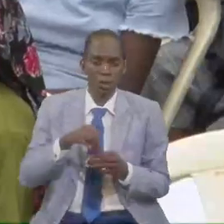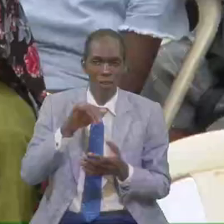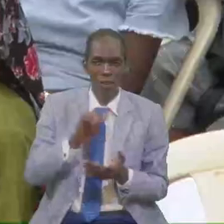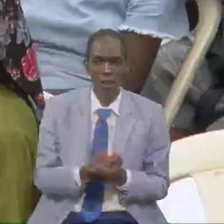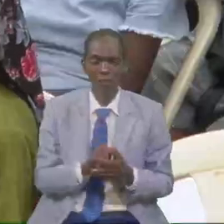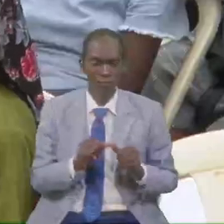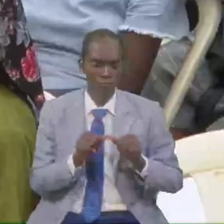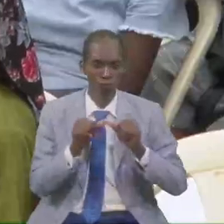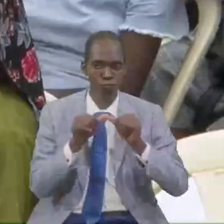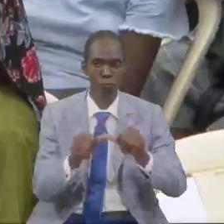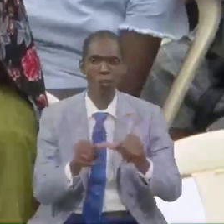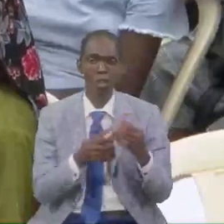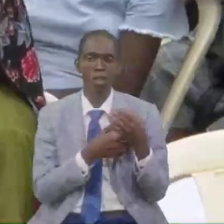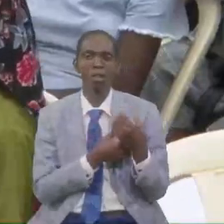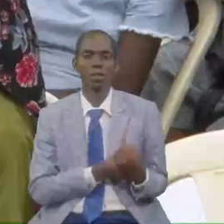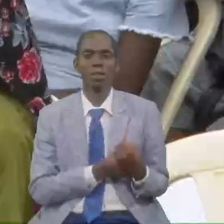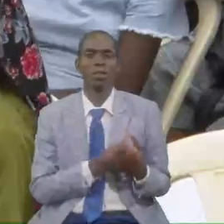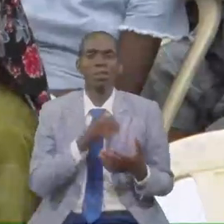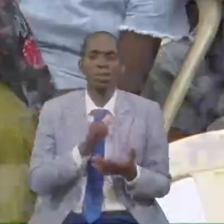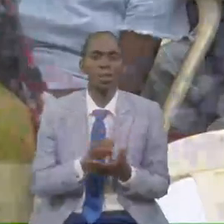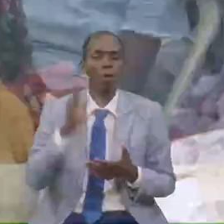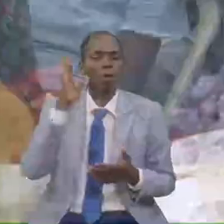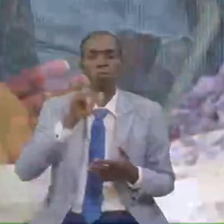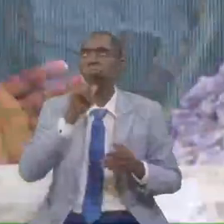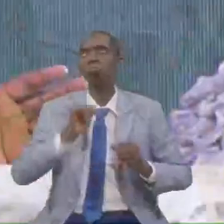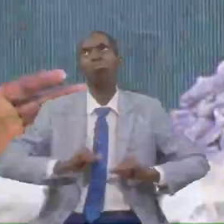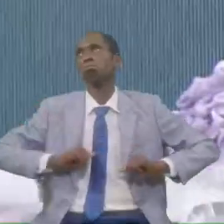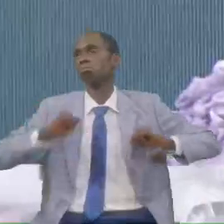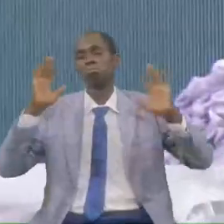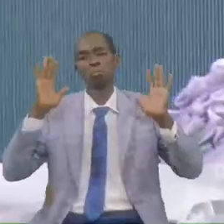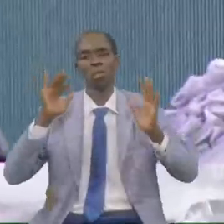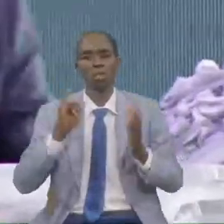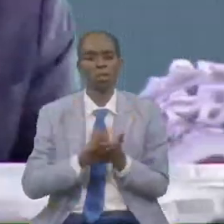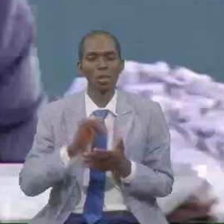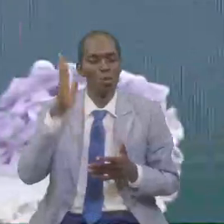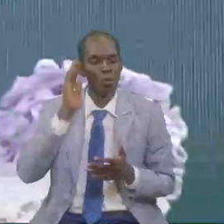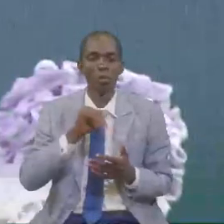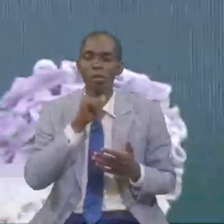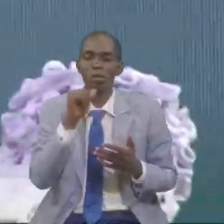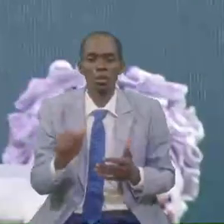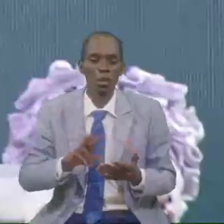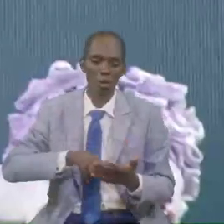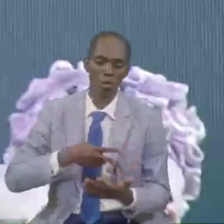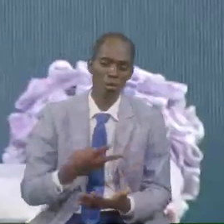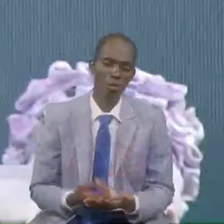c'est ce courage constant que tu n'abandonnes pas. Tu ne cèdes à rien.